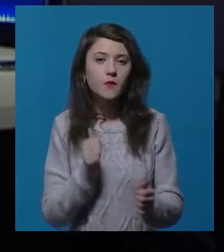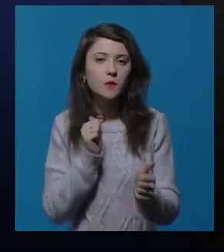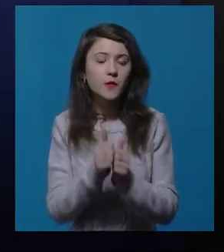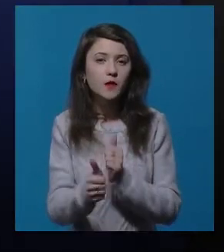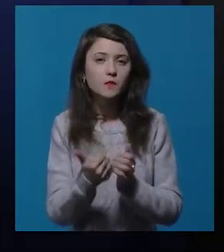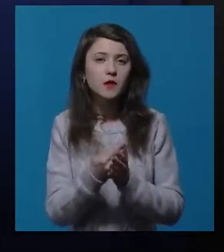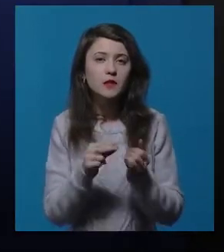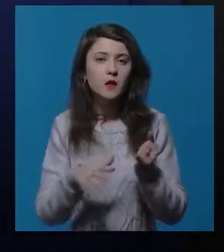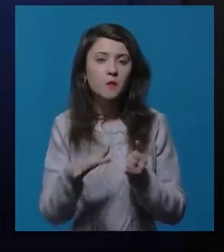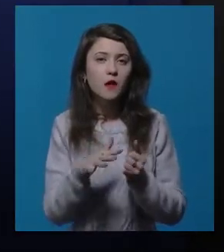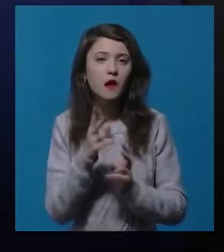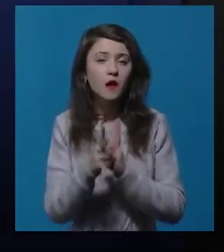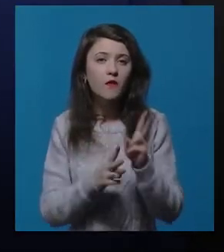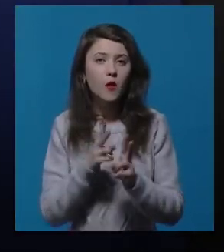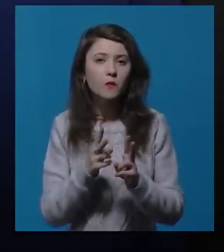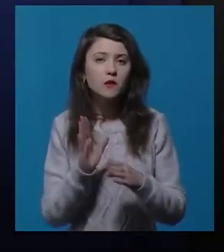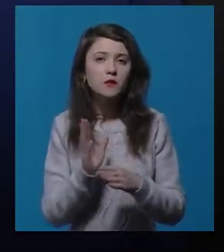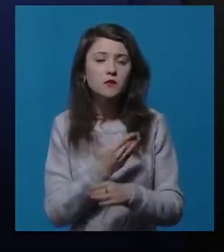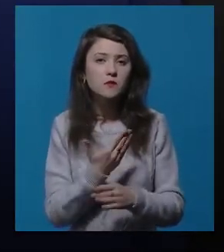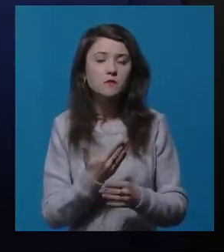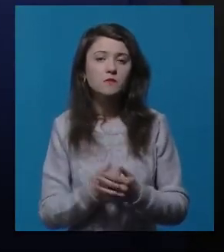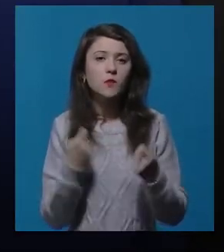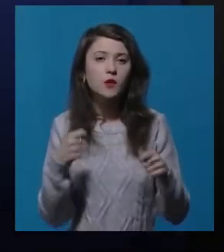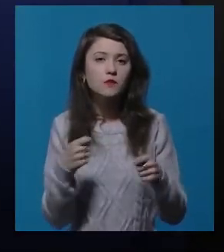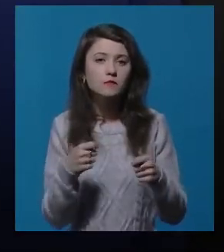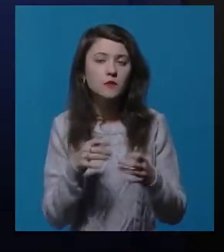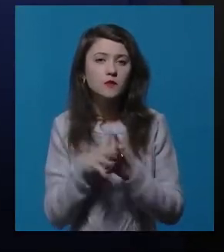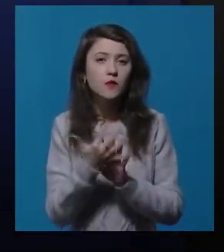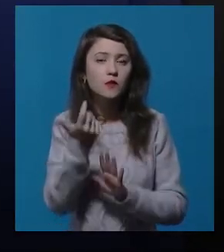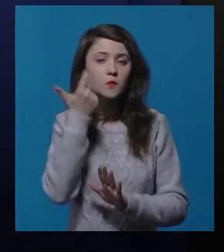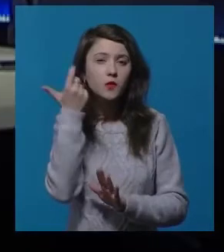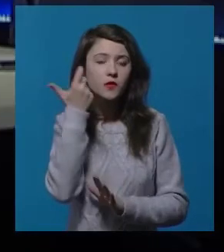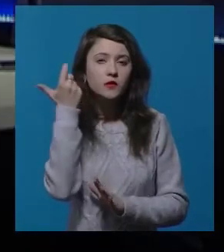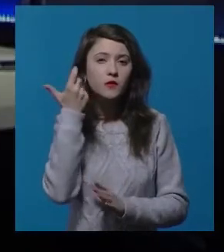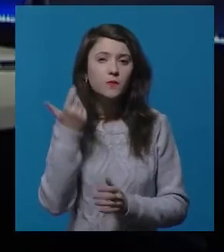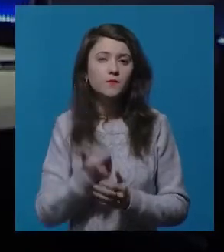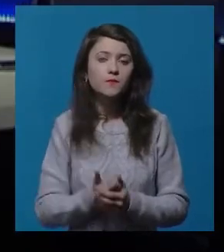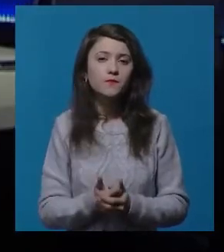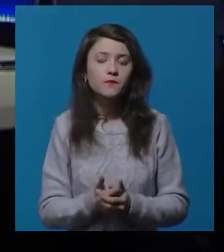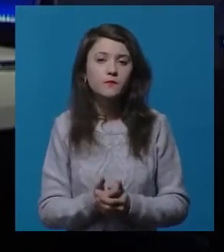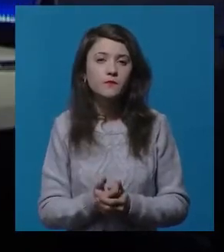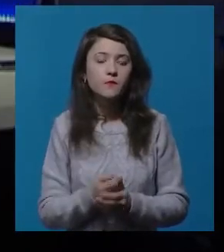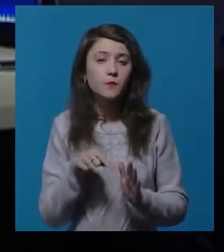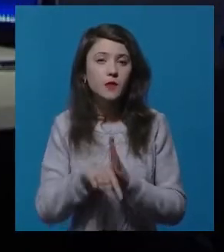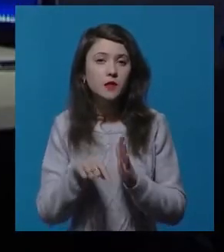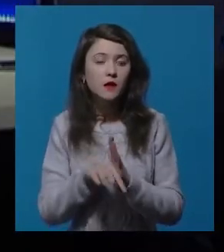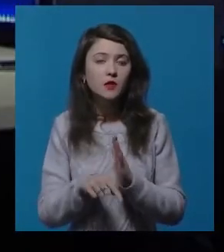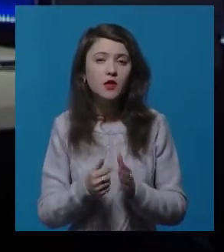реформа, скасування мораторію на продаж земель сільськогосподарського призначення. І в